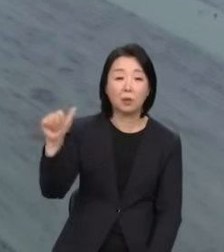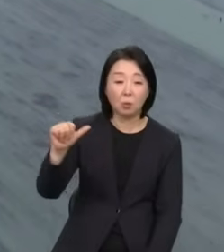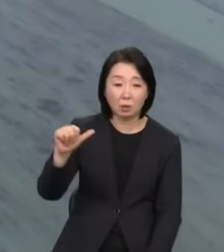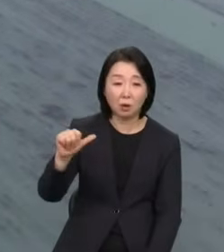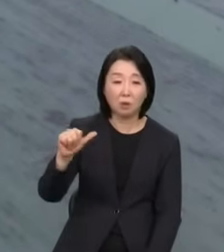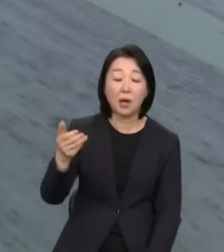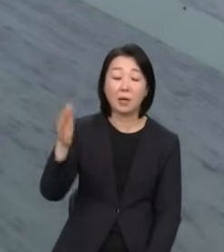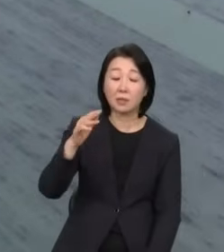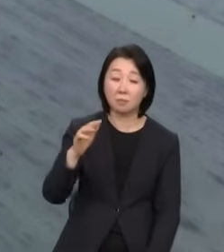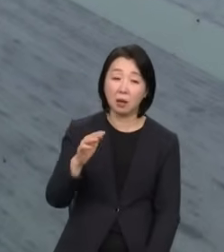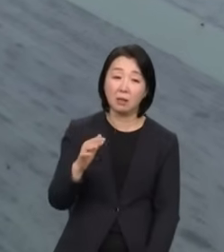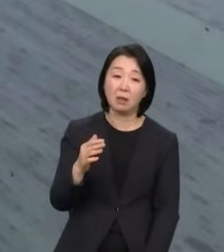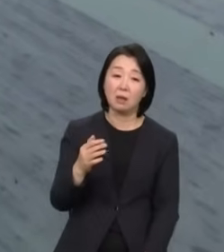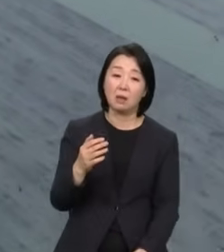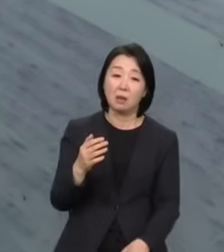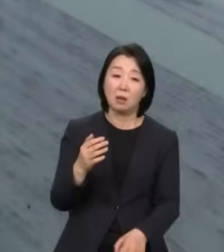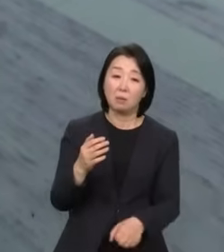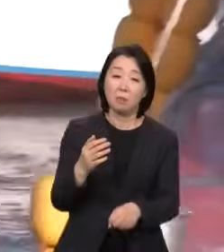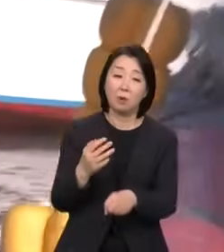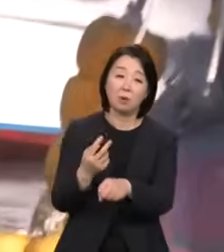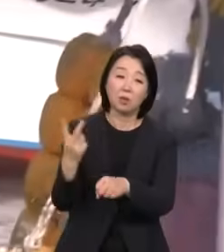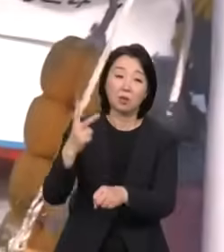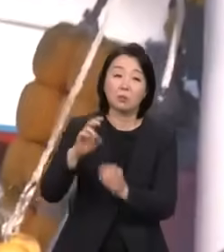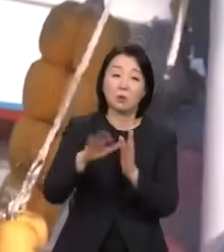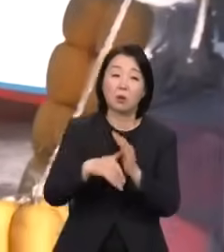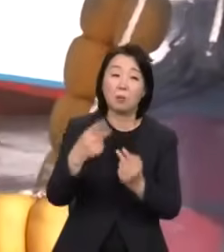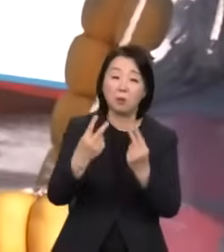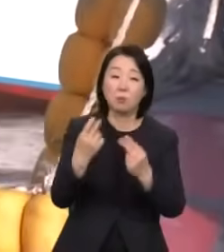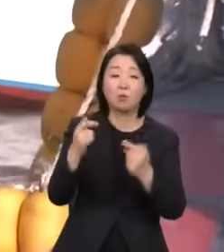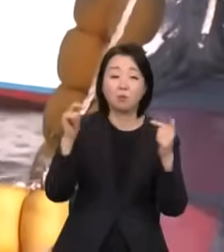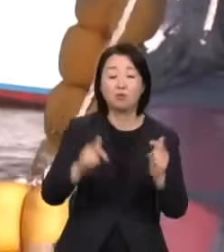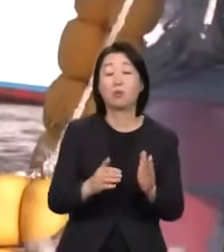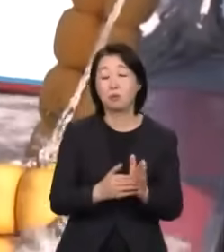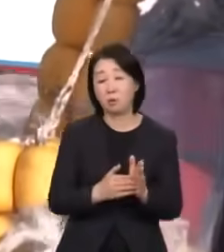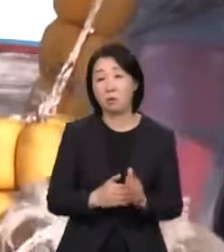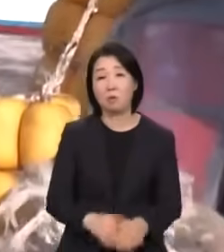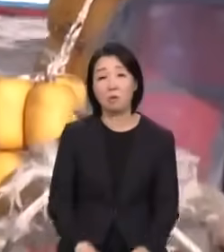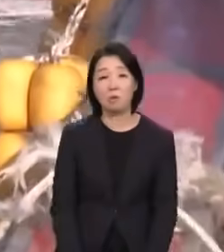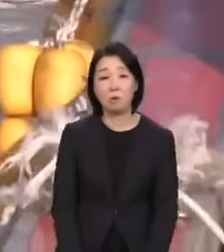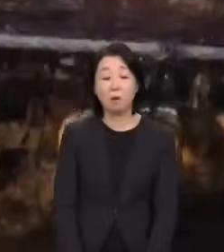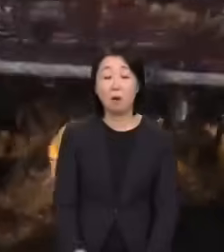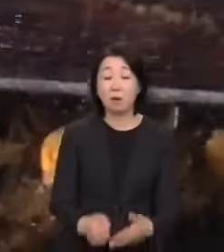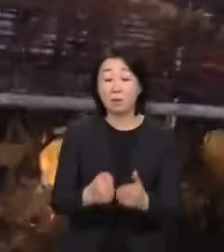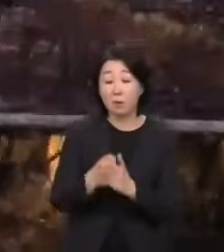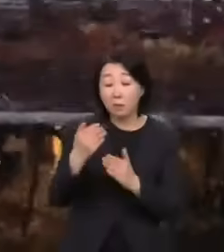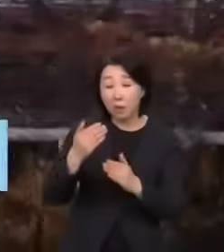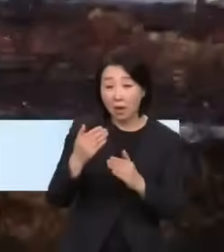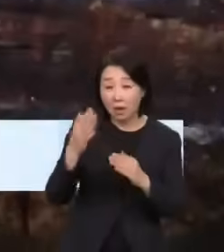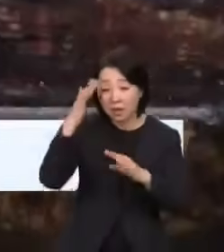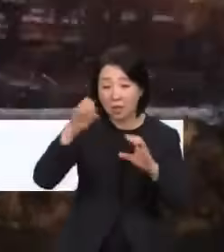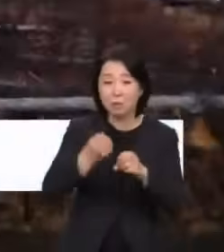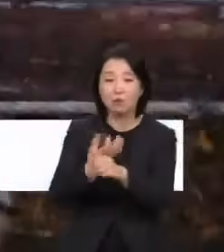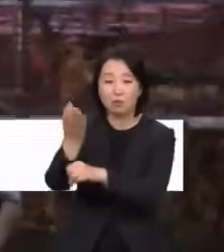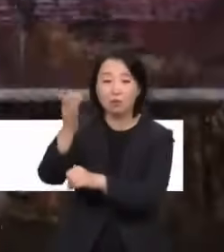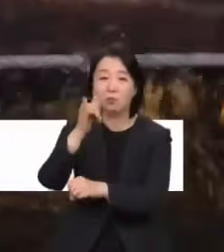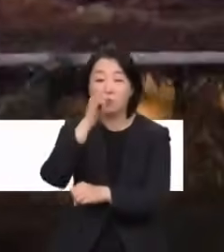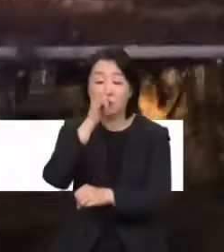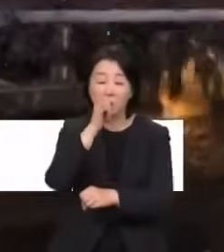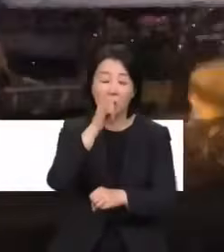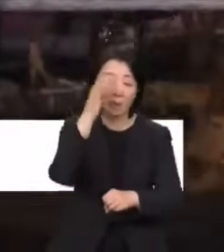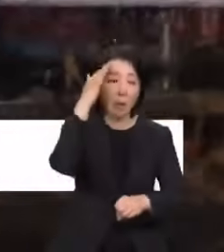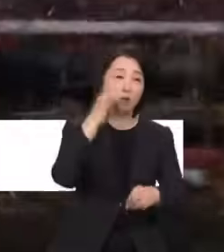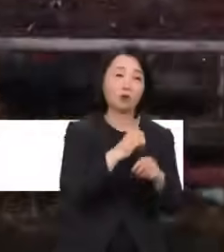만에 40% 넘게 늘었습니다. 국내 재고가 줄다 보니 올 들어 오히려 김 수입이 늘어나는 웃지 못할